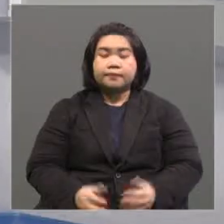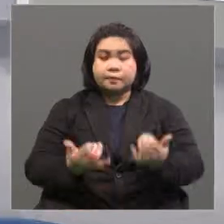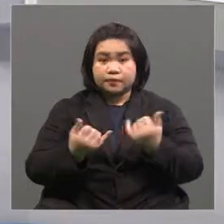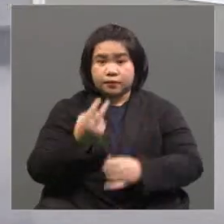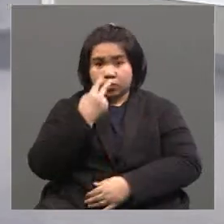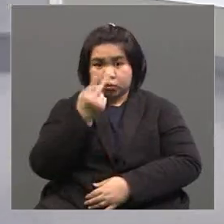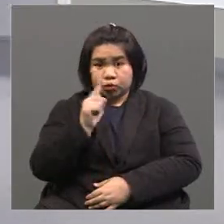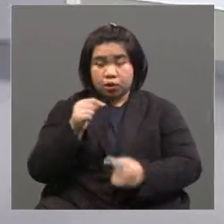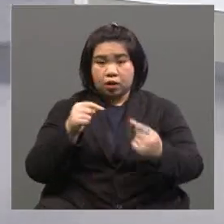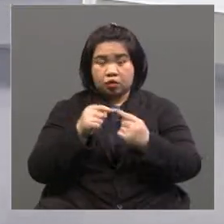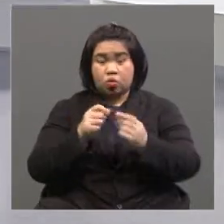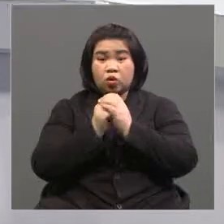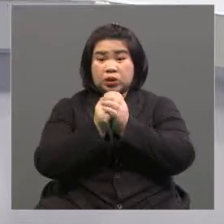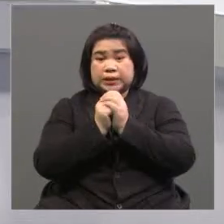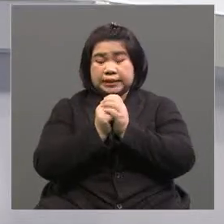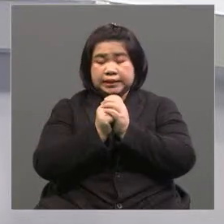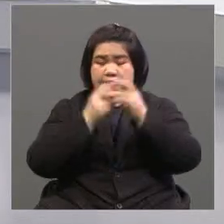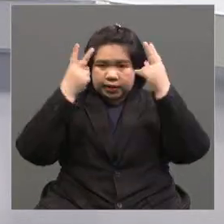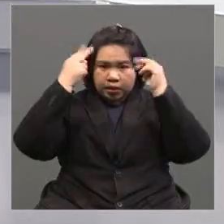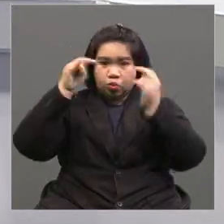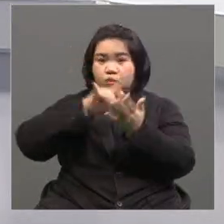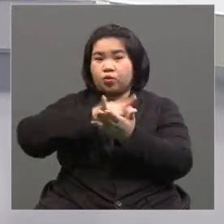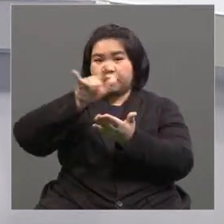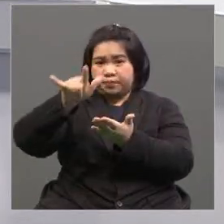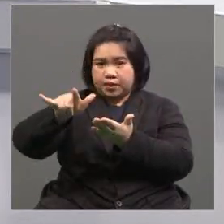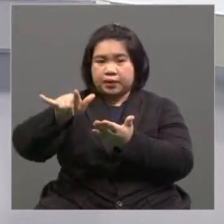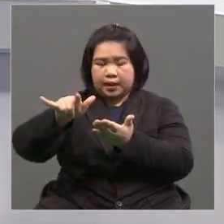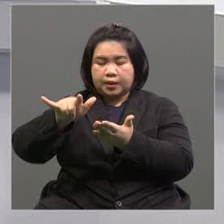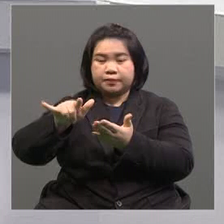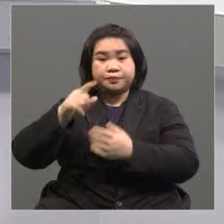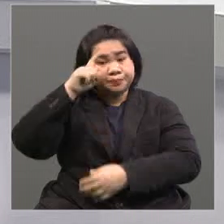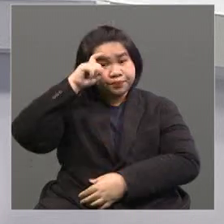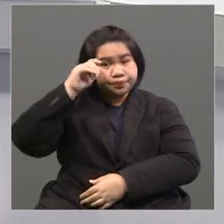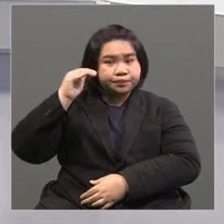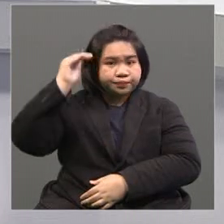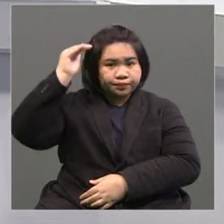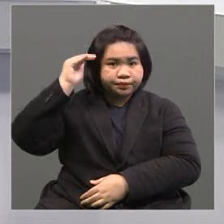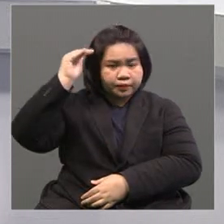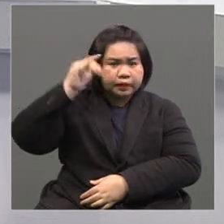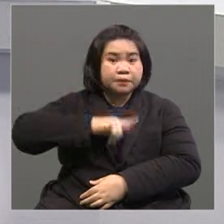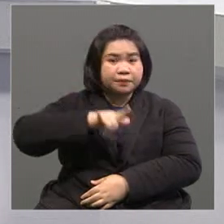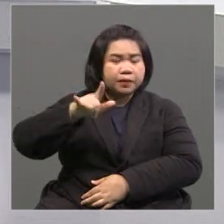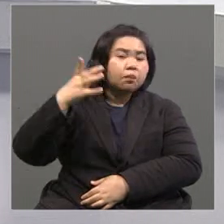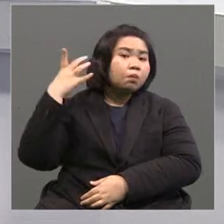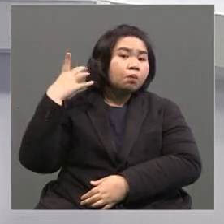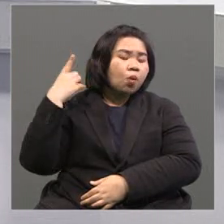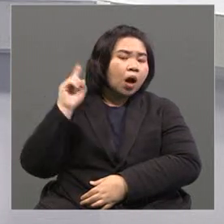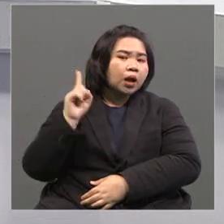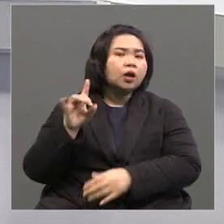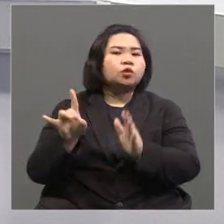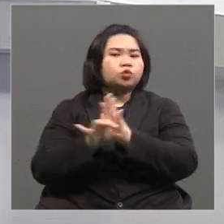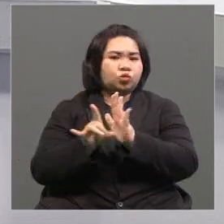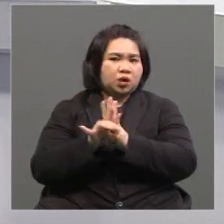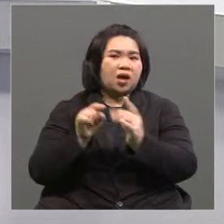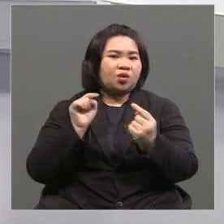ไปดูภารกิจการยืนจีนวันสุดท้ายนะคะของนายกรัฐมนตรีนายเศรษฐาทวีสินนะคะเมื่อวานนี้ค่ะก็ปิด